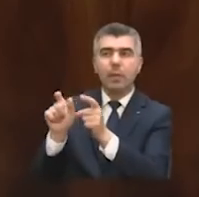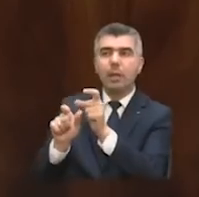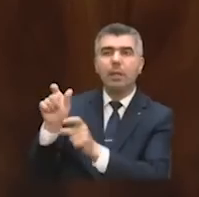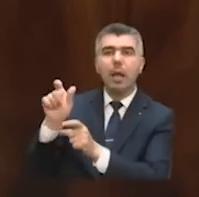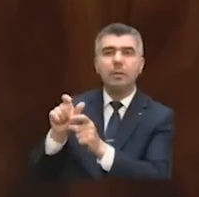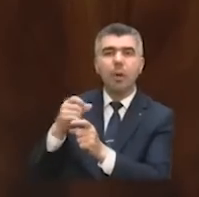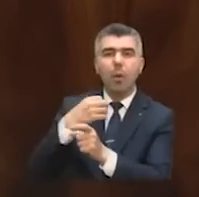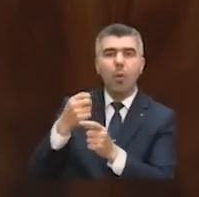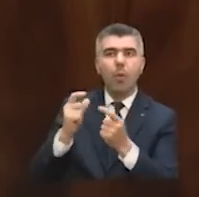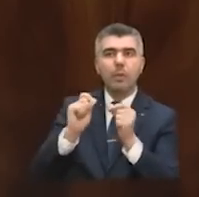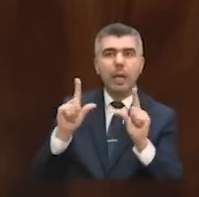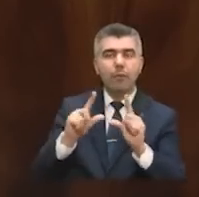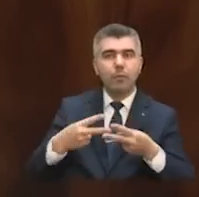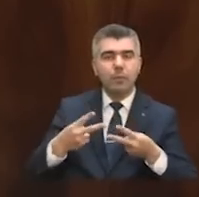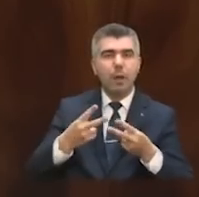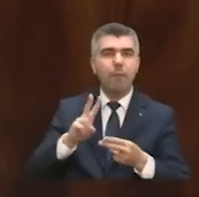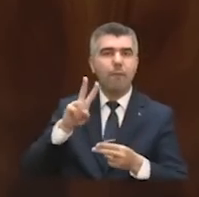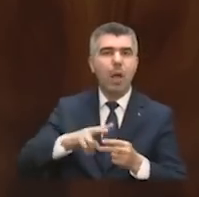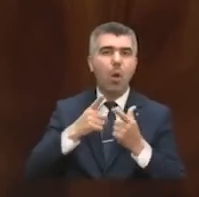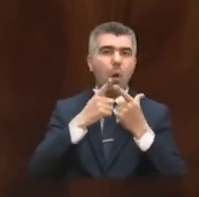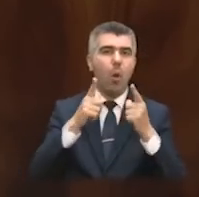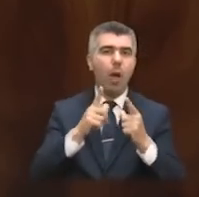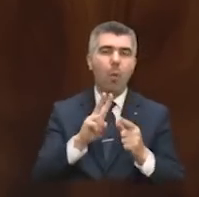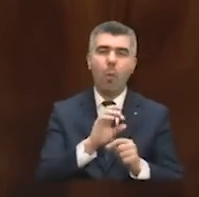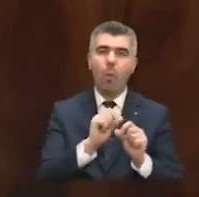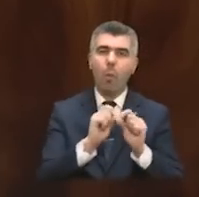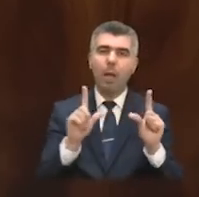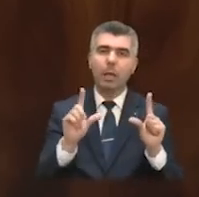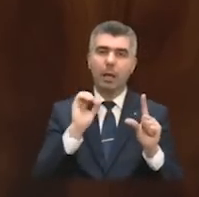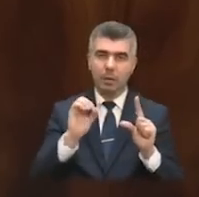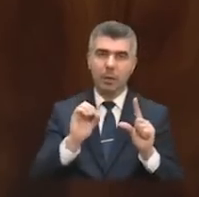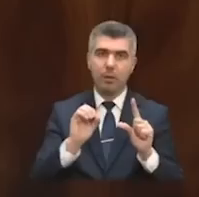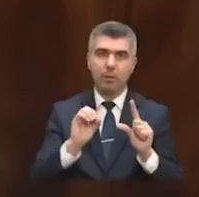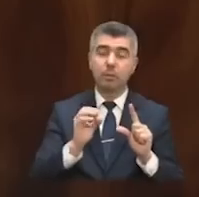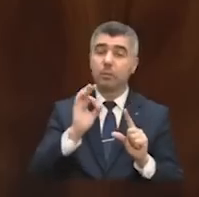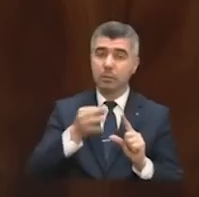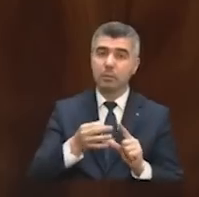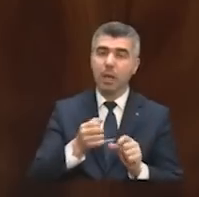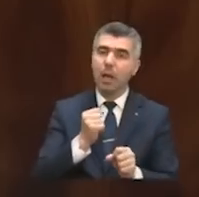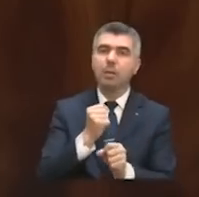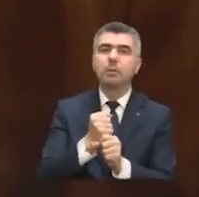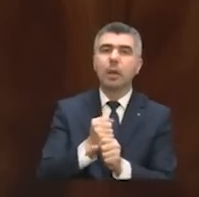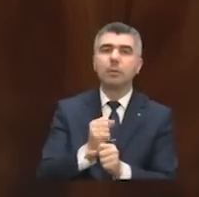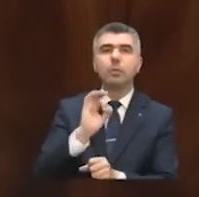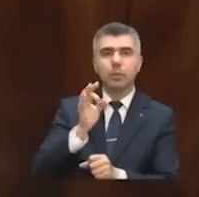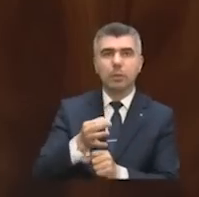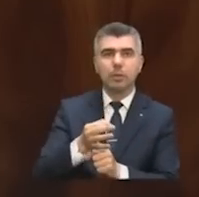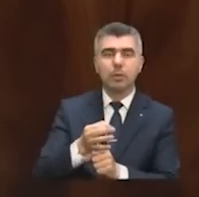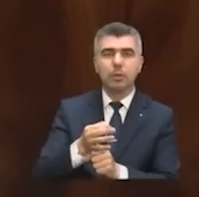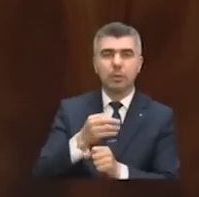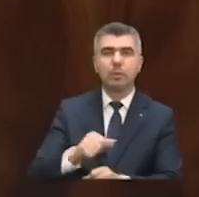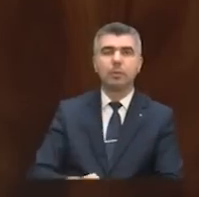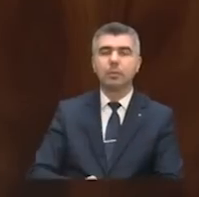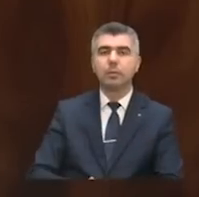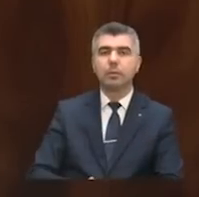المواطنين بلغة الحقيقة والوضوح. هذا غادي نديوها، وعلاش غادي نديوها، وهذه ما نقدروش نديوها، علاش ما